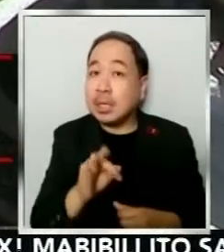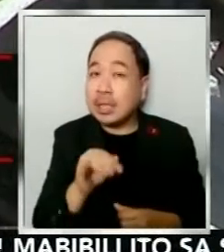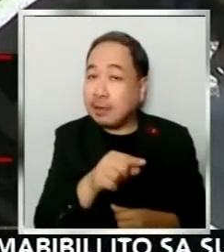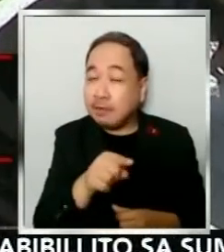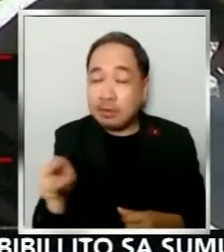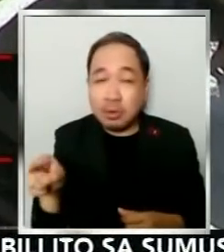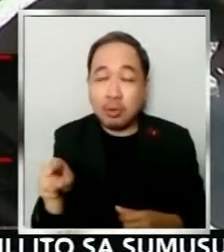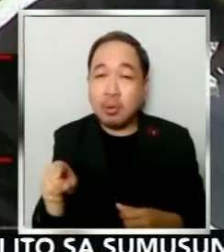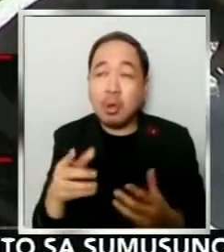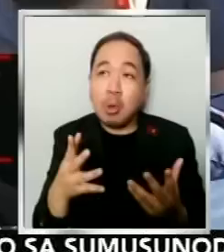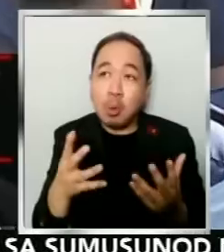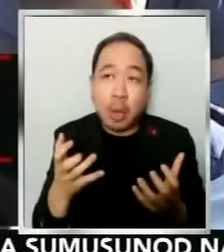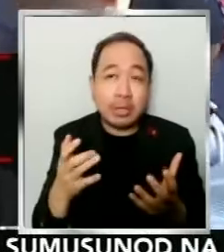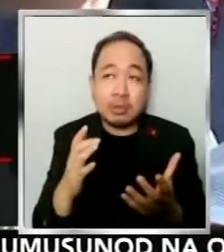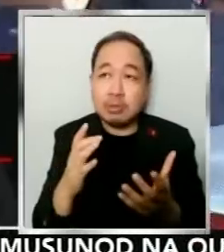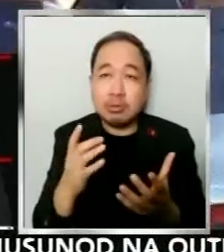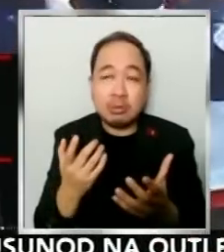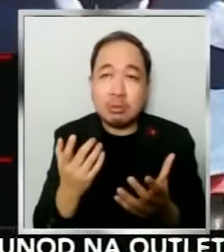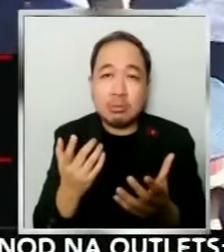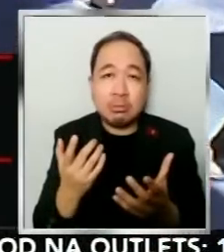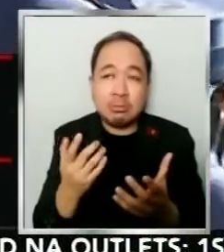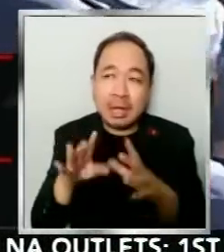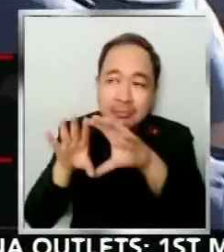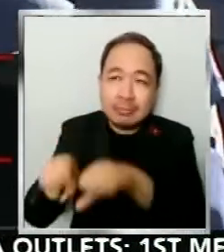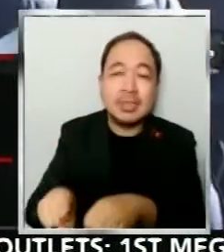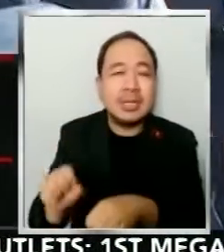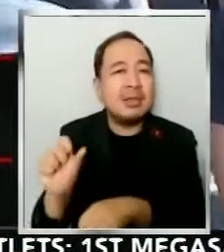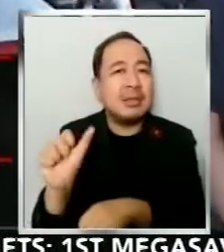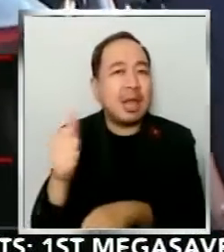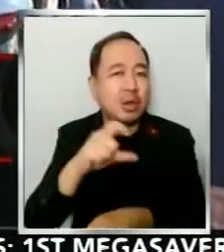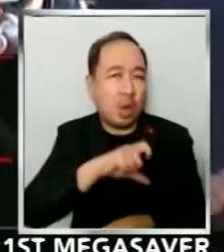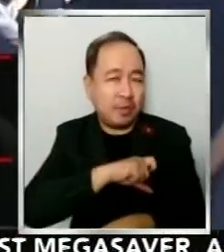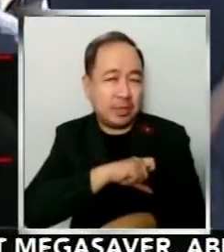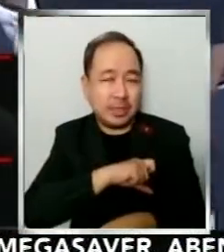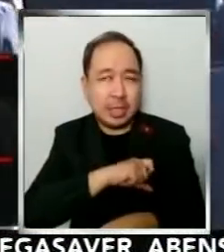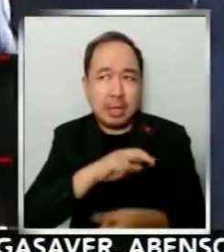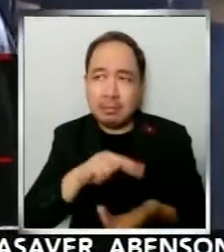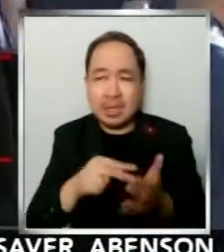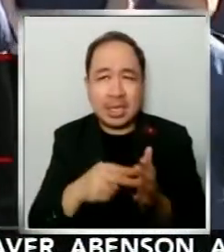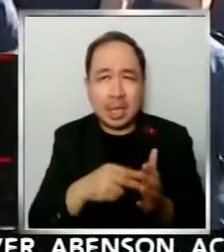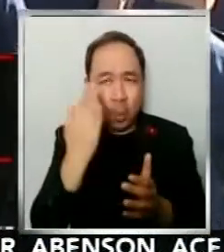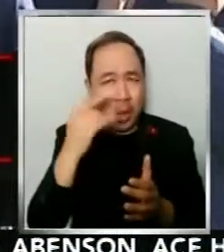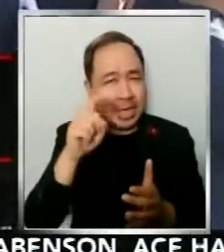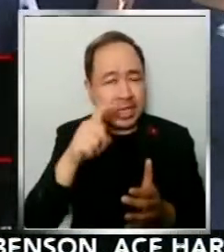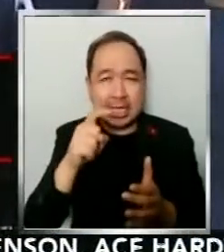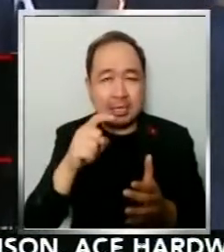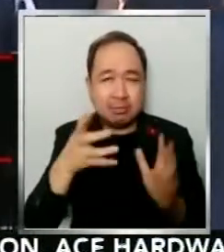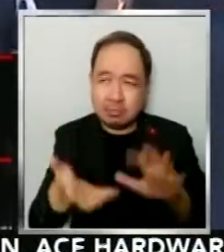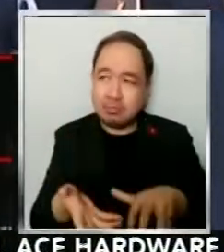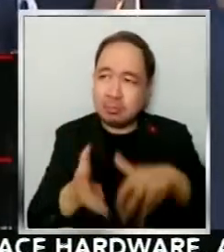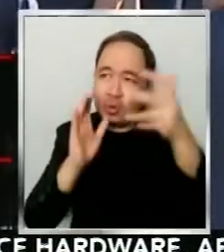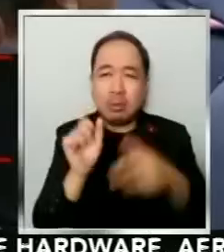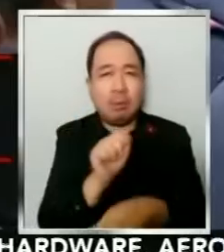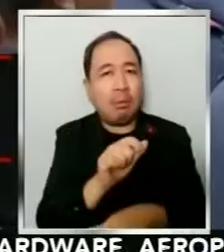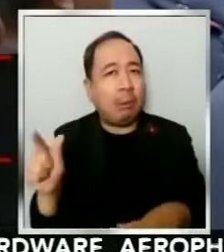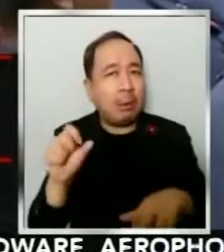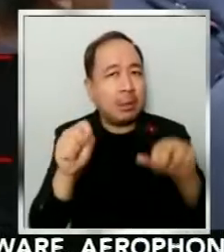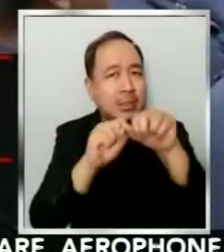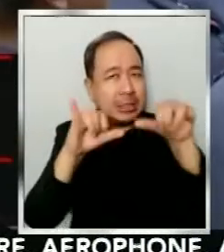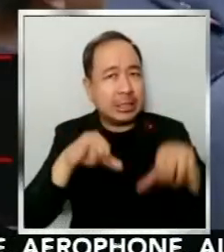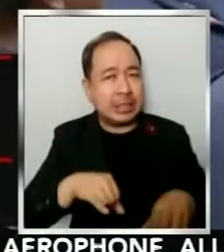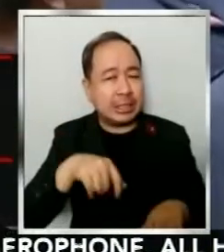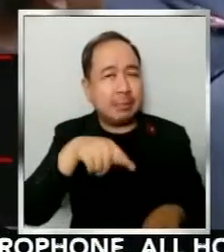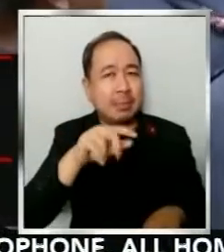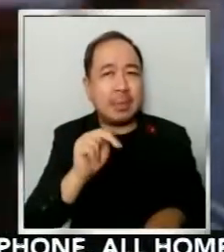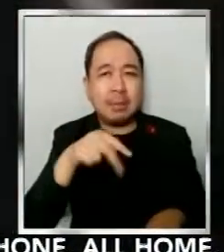officers. Bakit kailangang sunugin mo yung buong bahay, ano? Stronger messaging. Certainty of arrest,